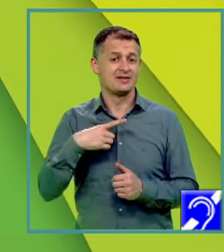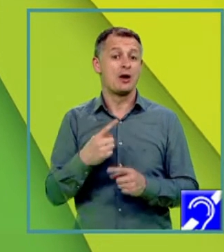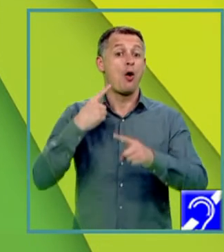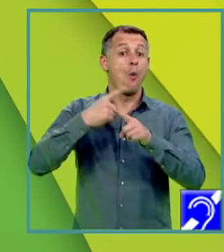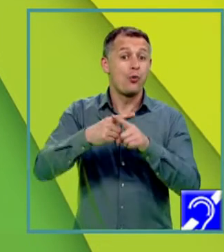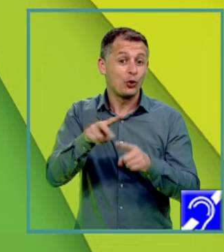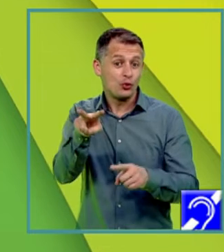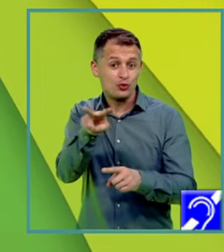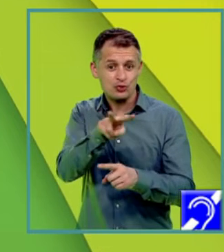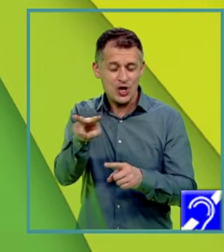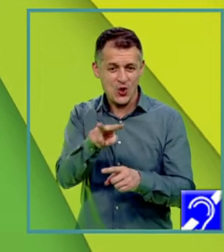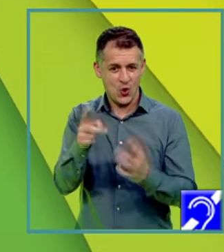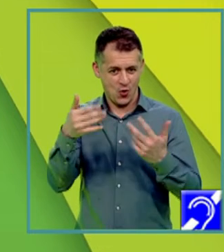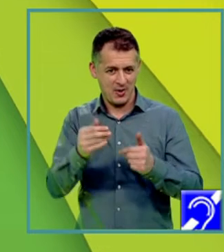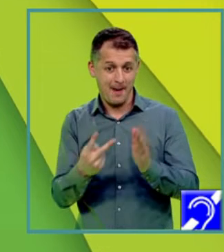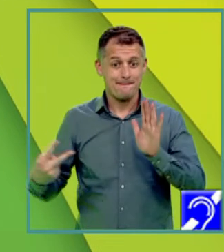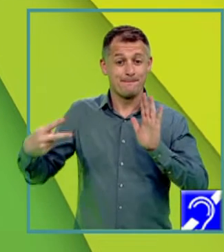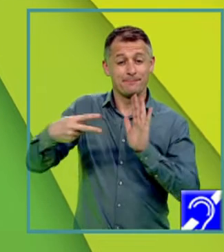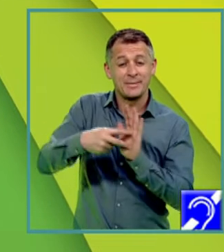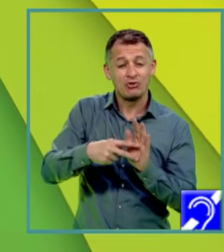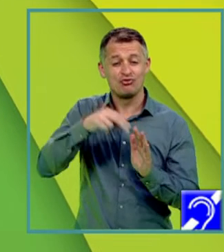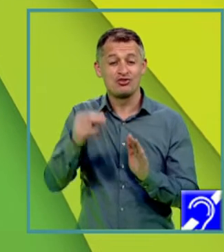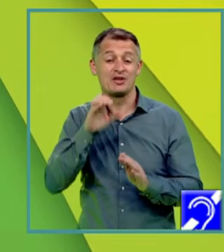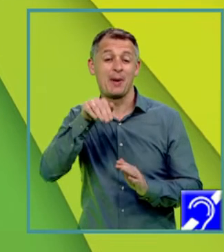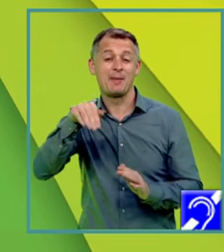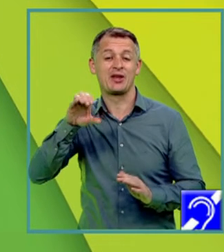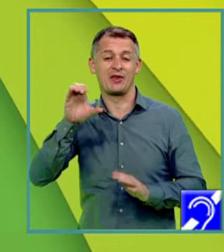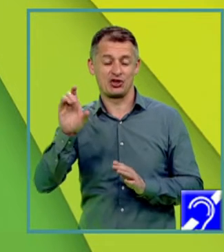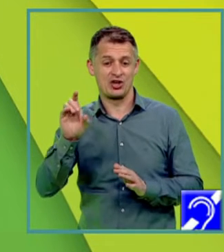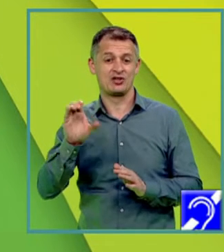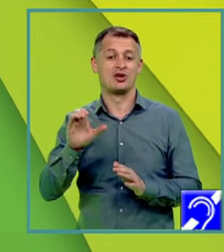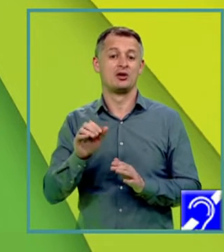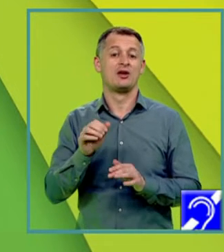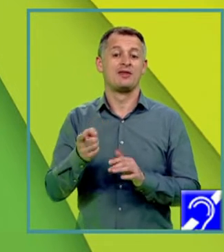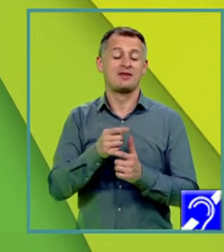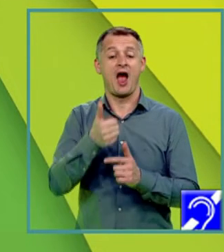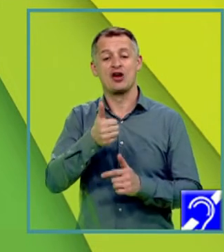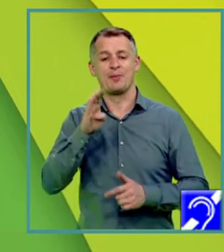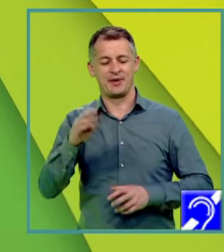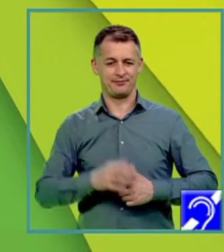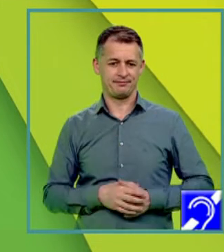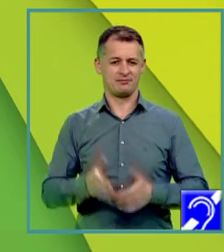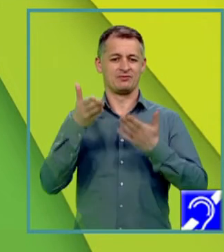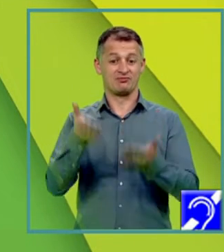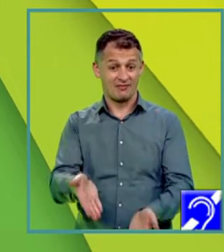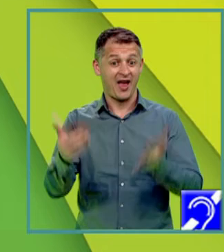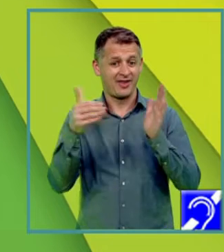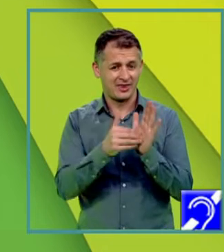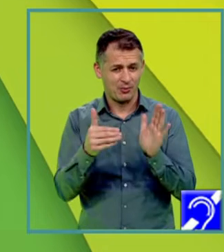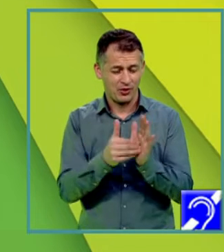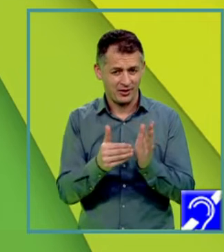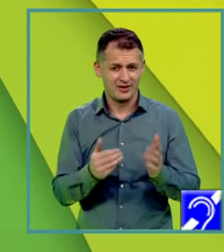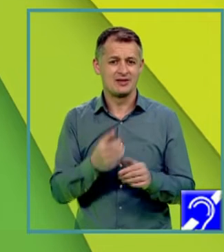celor două numere împărțite la cmmdc dintre a și b Deci va trebui să